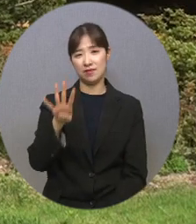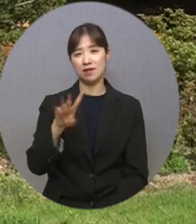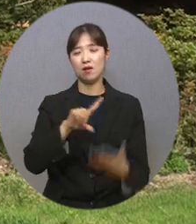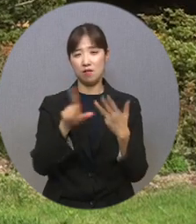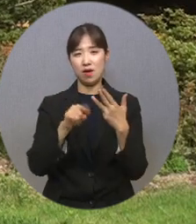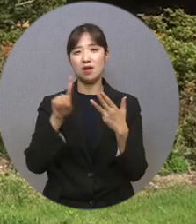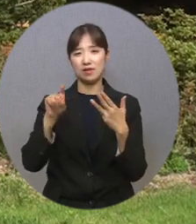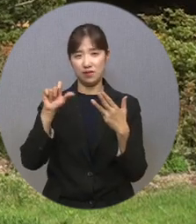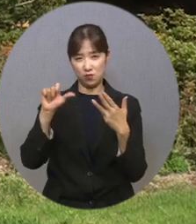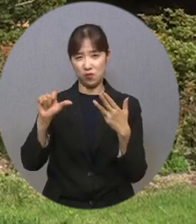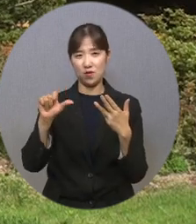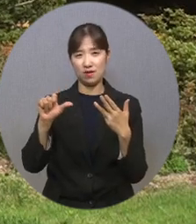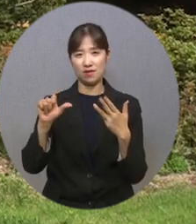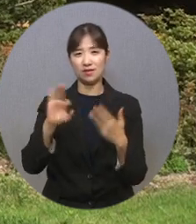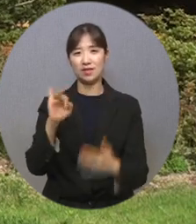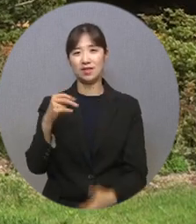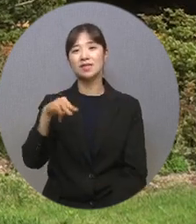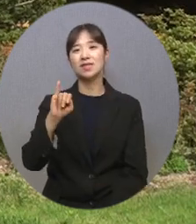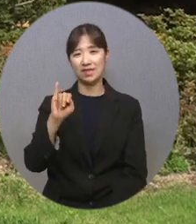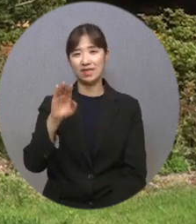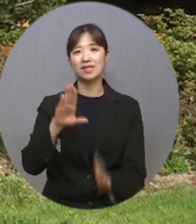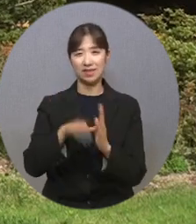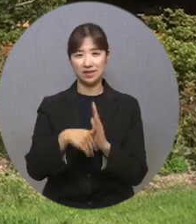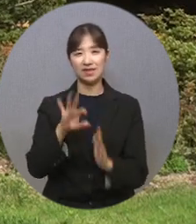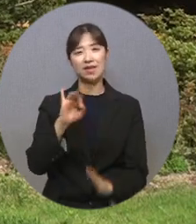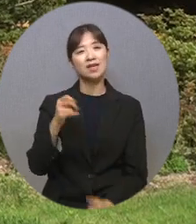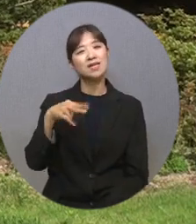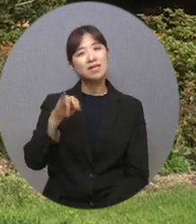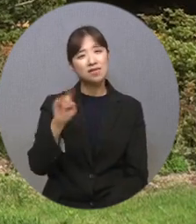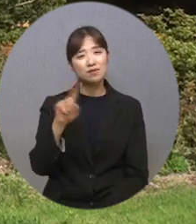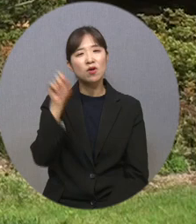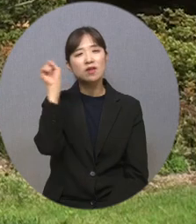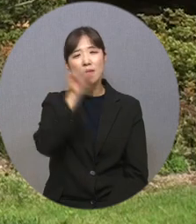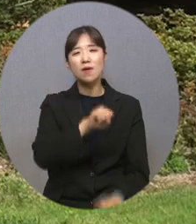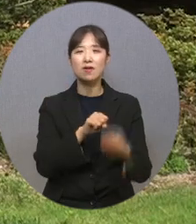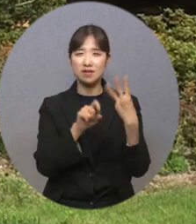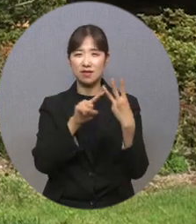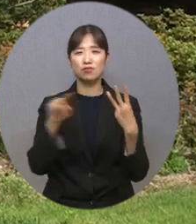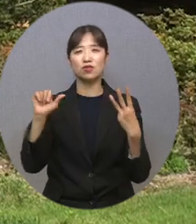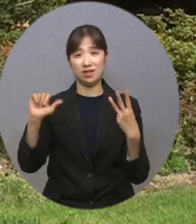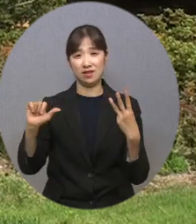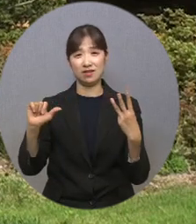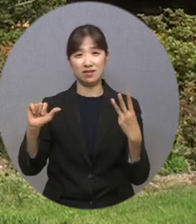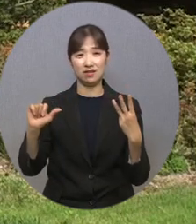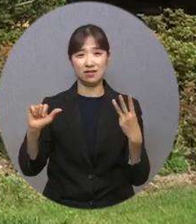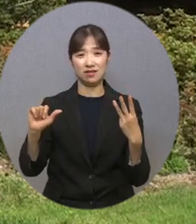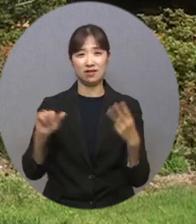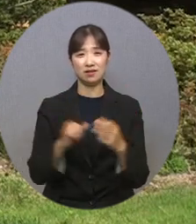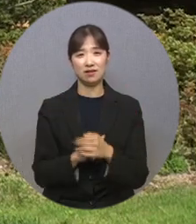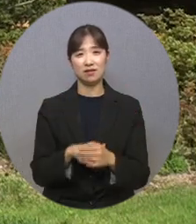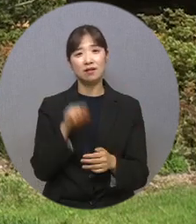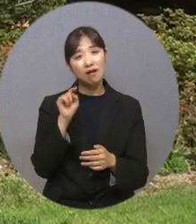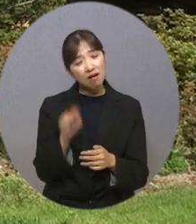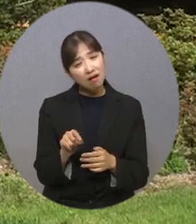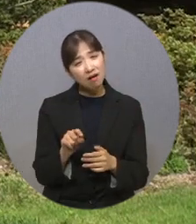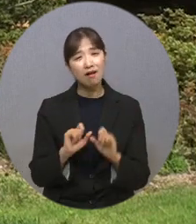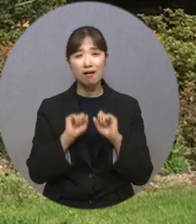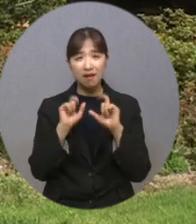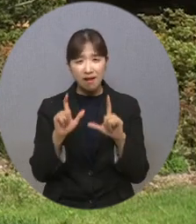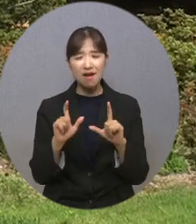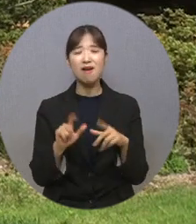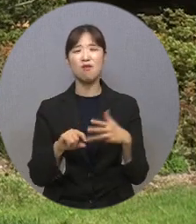1934년 8월 15일 인시에. 인시하면은 새벽 3시부터 5시까지. 참 공교롭게도